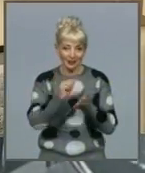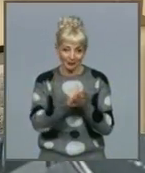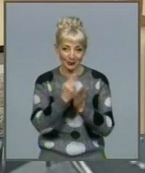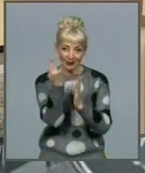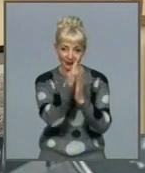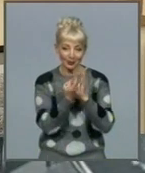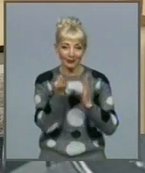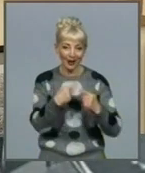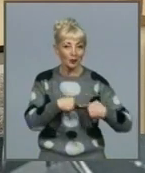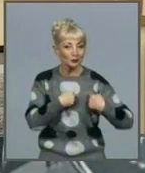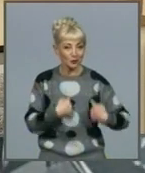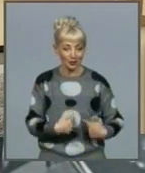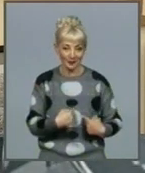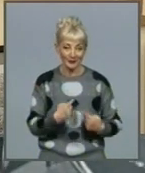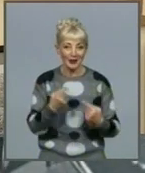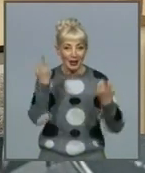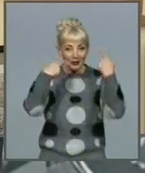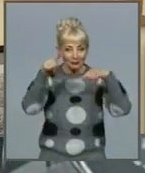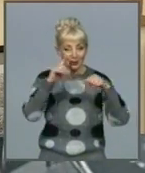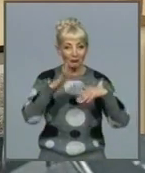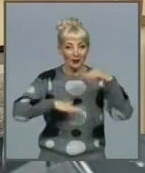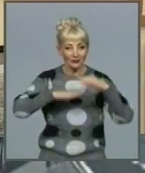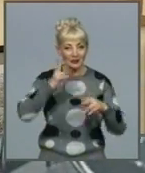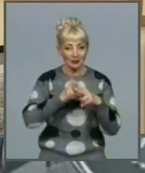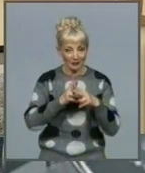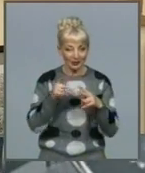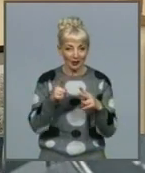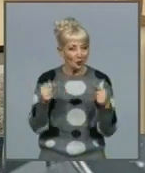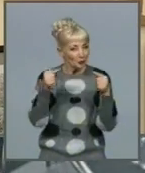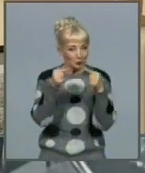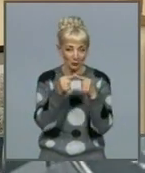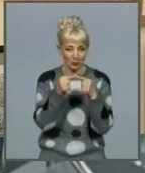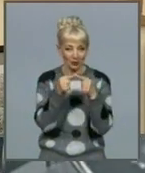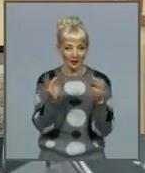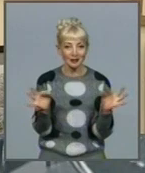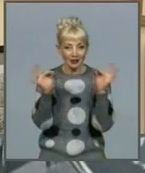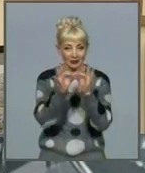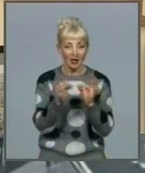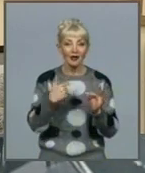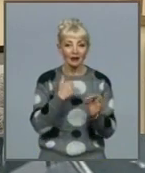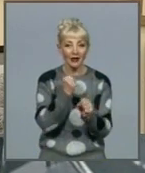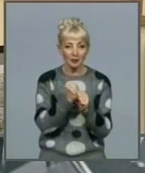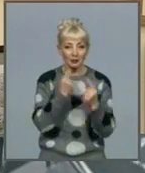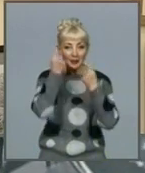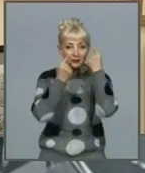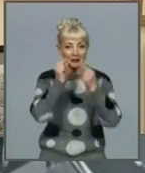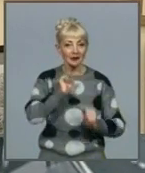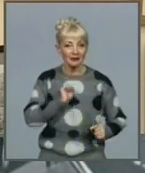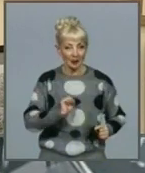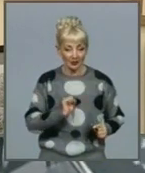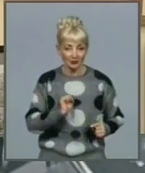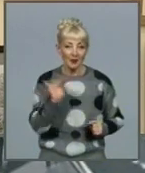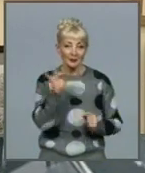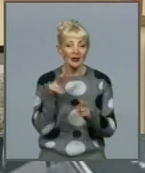професія медика в моїй житті точно сочетаються, тому що, оскільки я працюю психотерапевтом, то нагрузка на мене